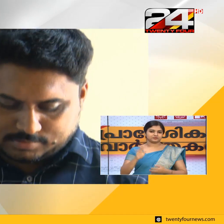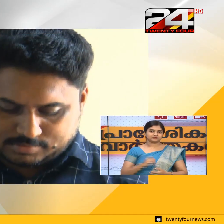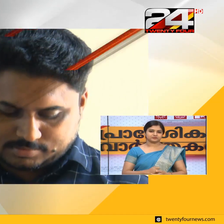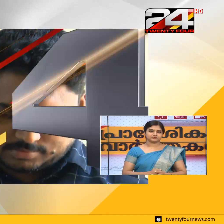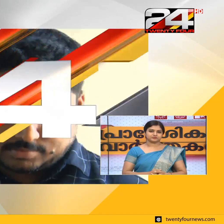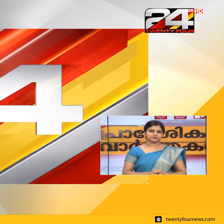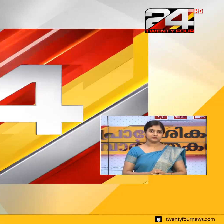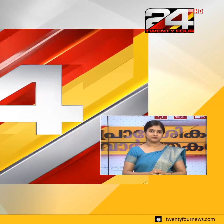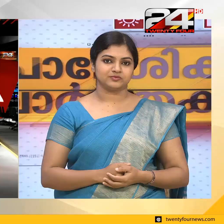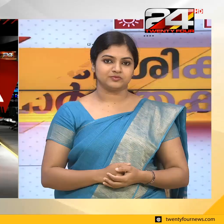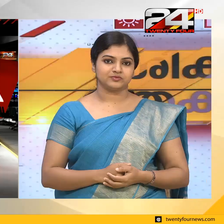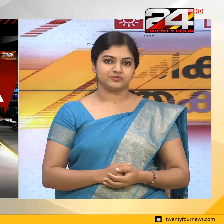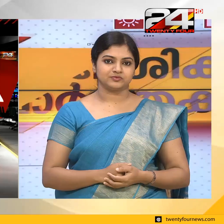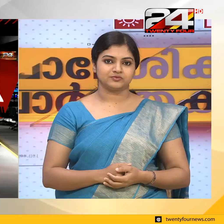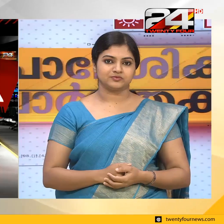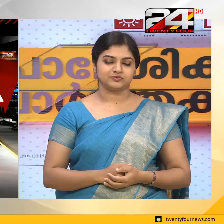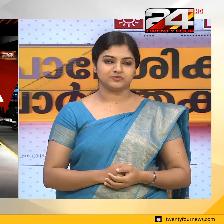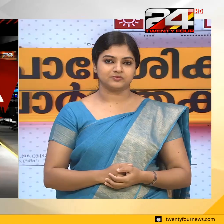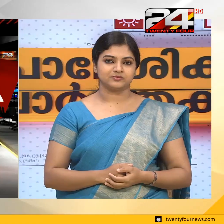24 പത്തനംതിട്ട.